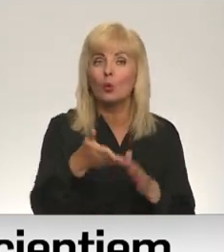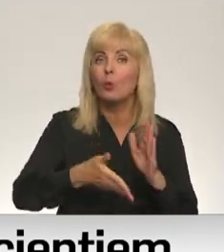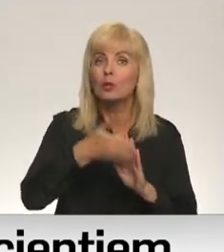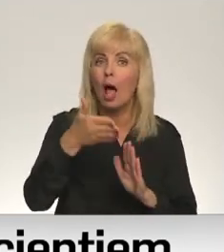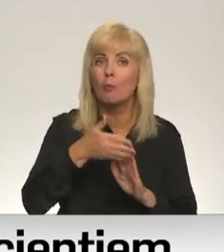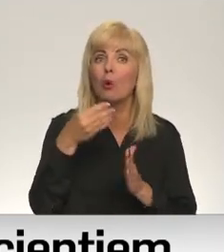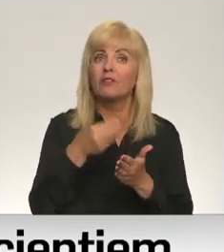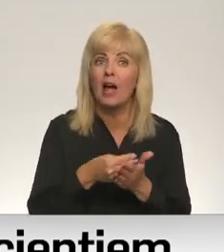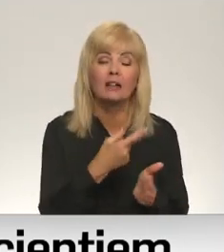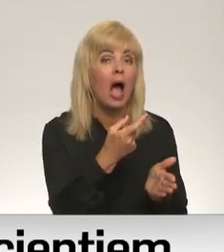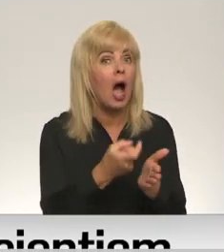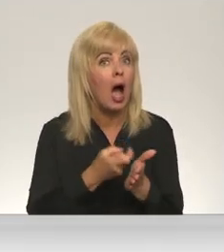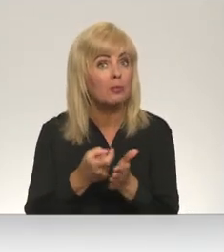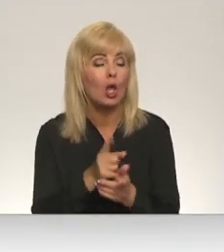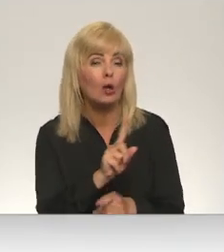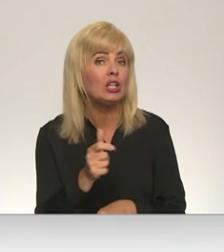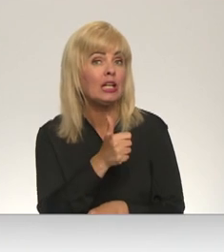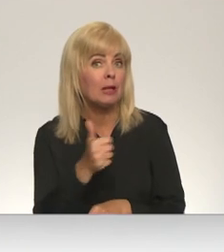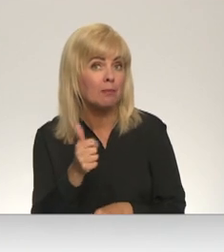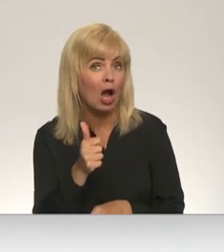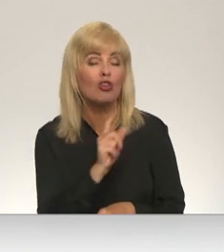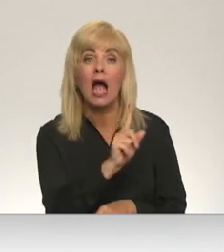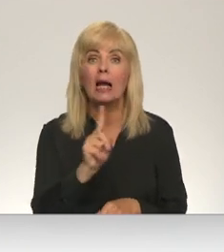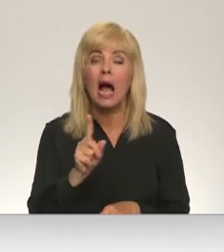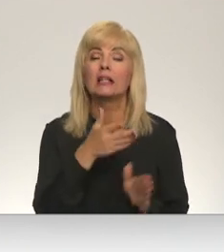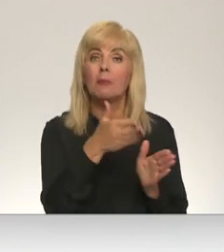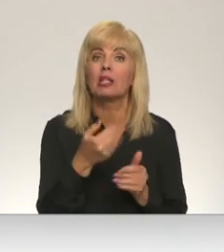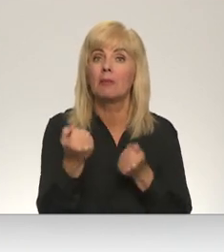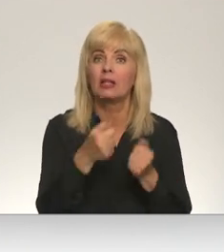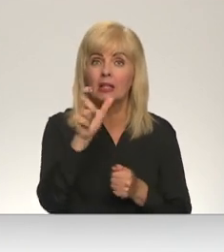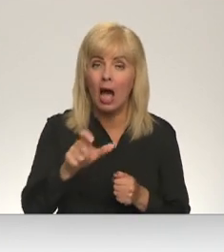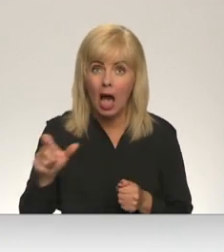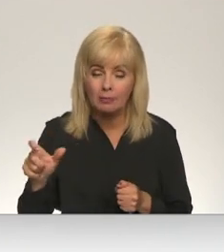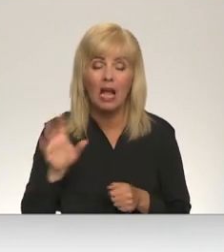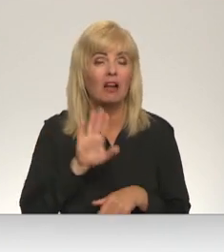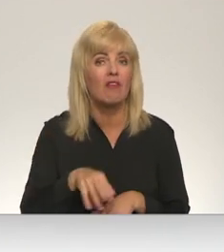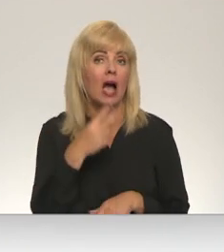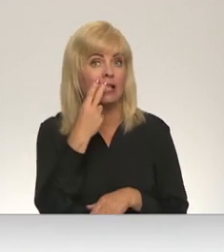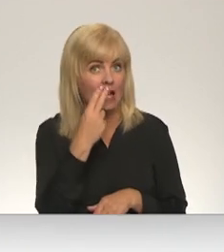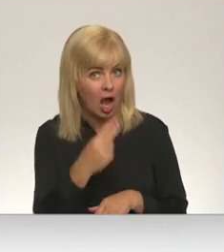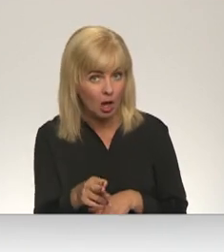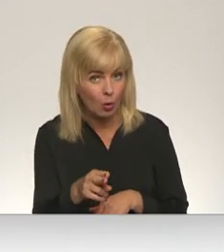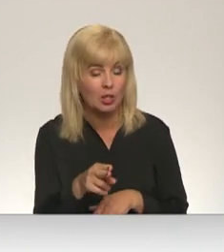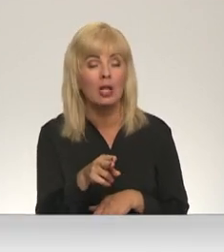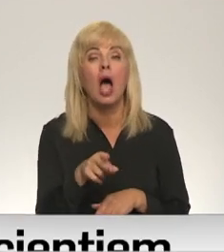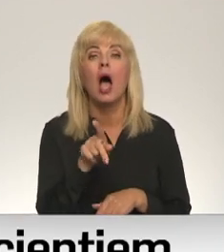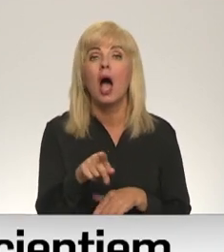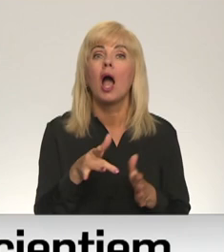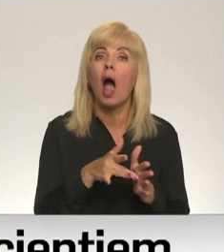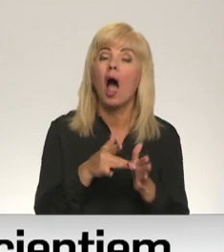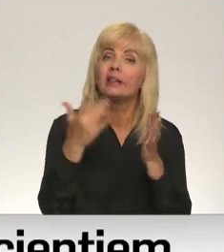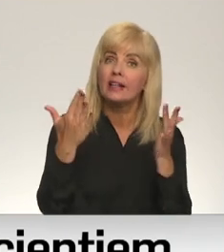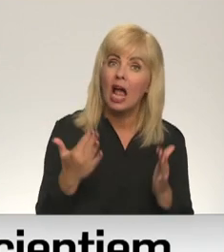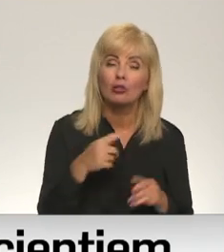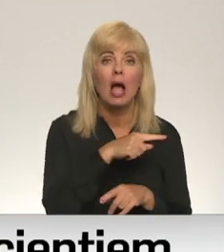Tā aptauja ir īpaša ar to, ka ikvienam slimnīcas darbiniekam ir iespēja sevi tur ieraudzīt. Mēs varam redzēt rezultātus līdz